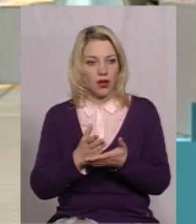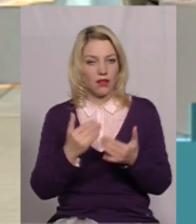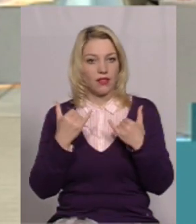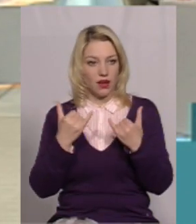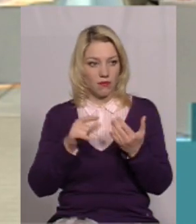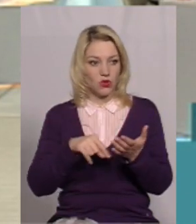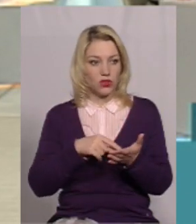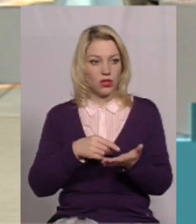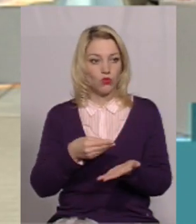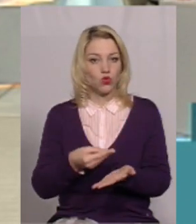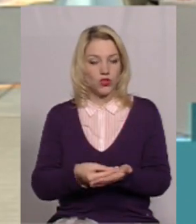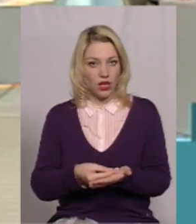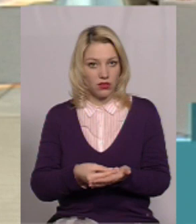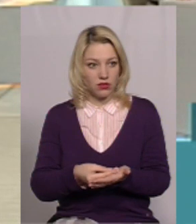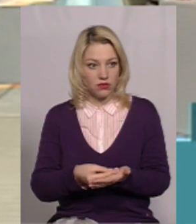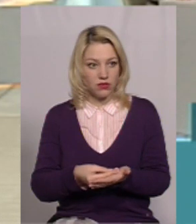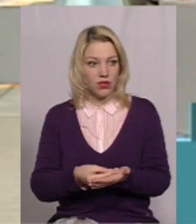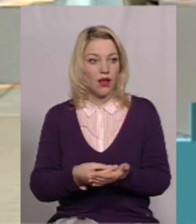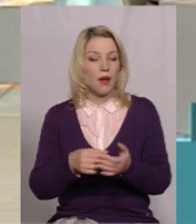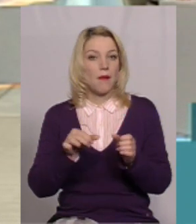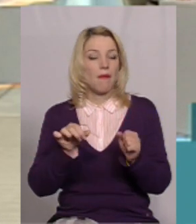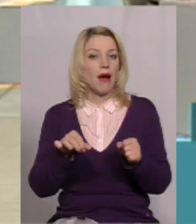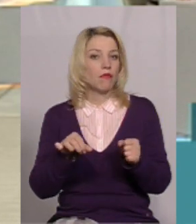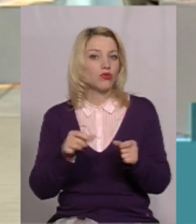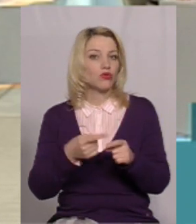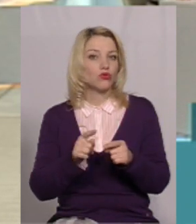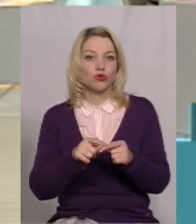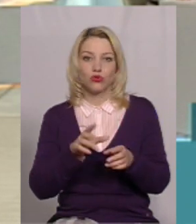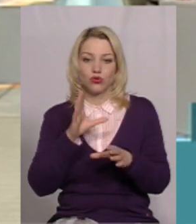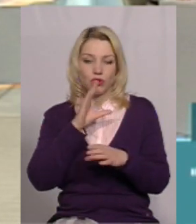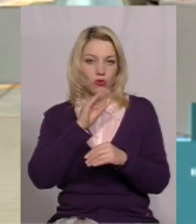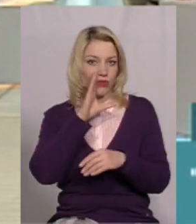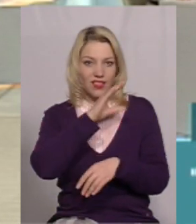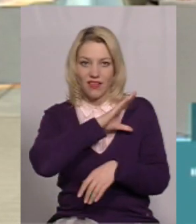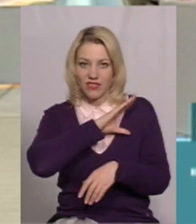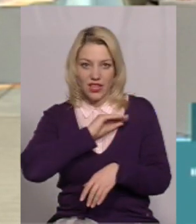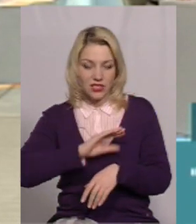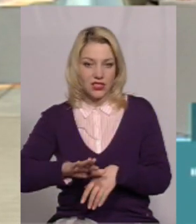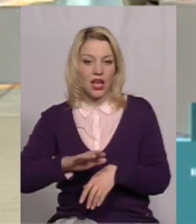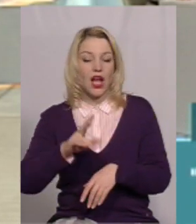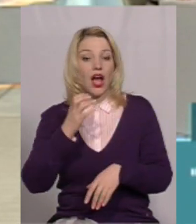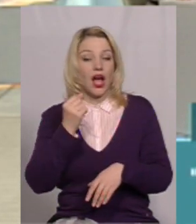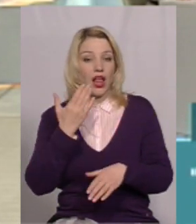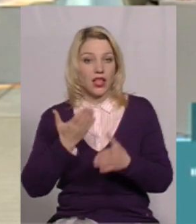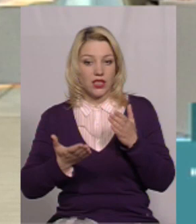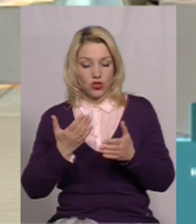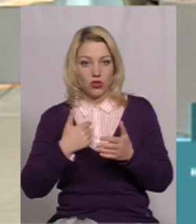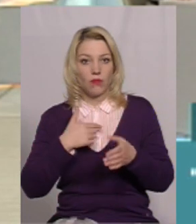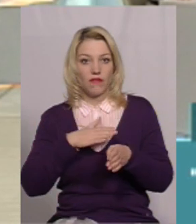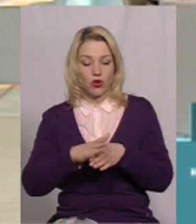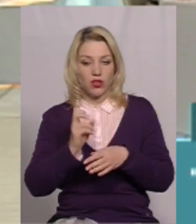наразі міський бюджет, мабуть, того досягнути не вдасться. Але якщо ми виконаємо її на